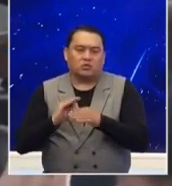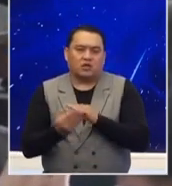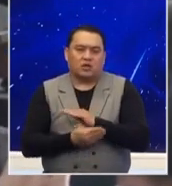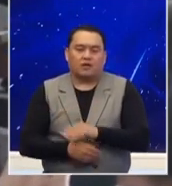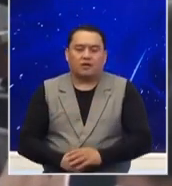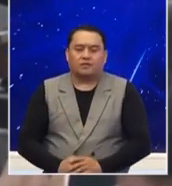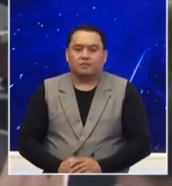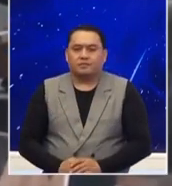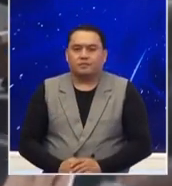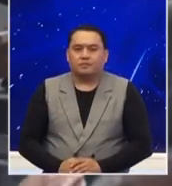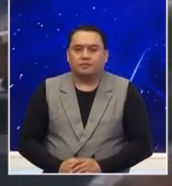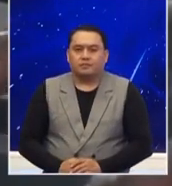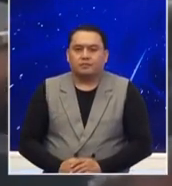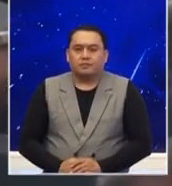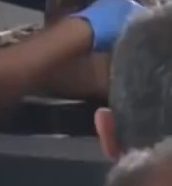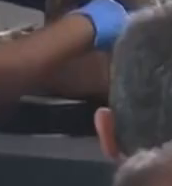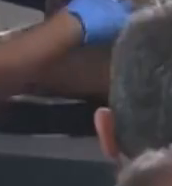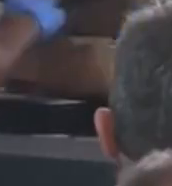Саккаре.